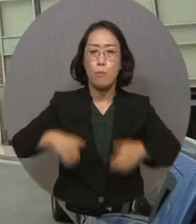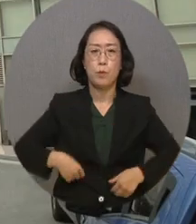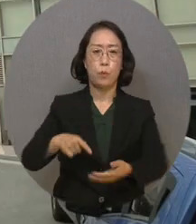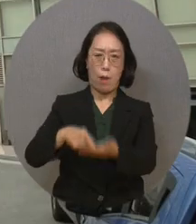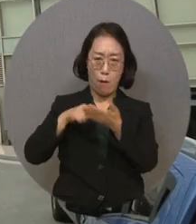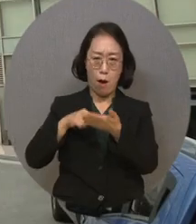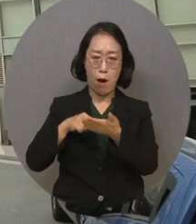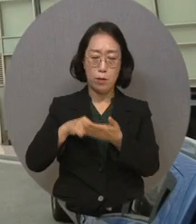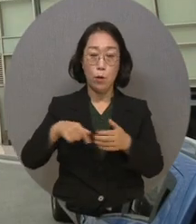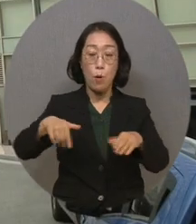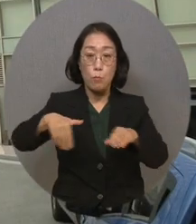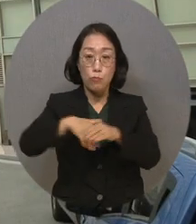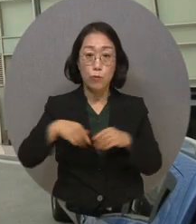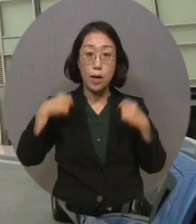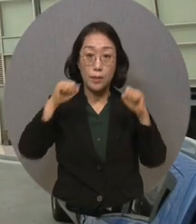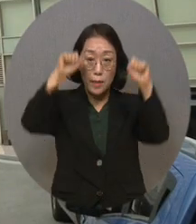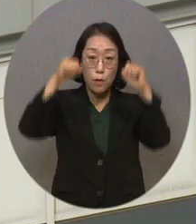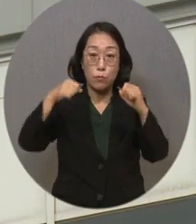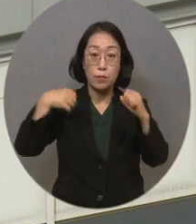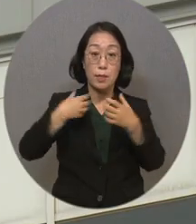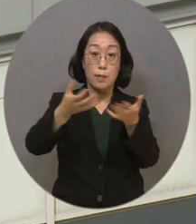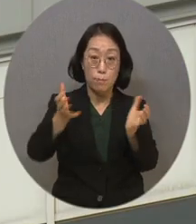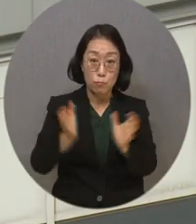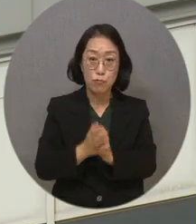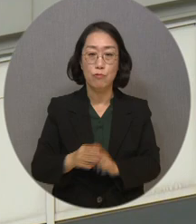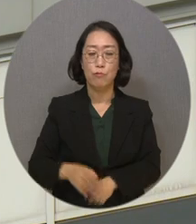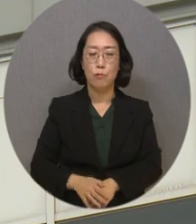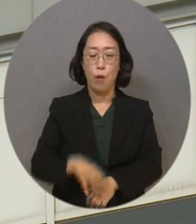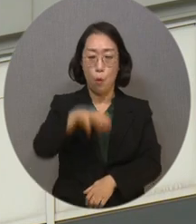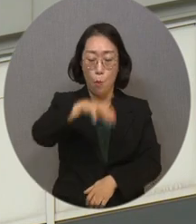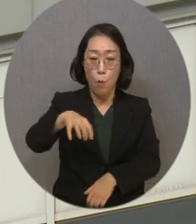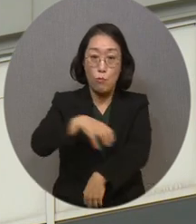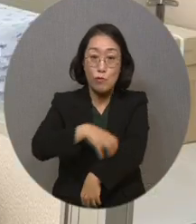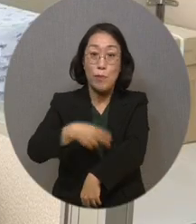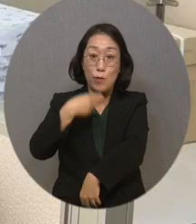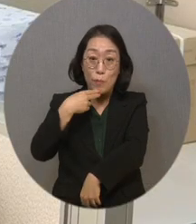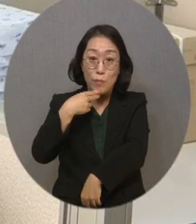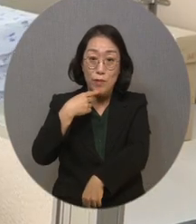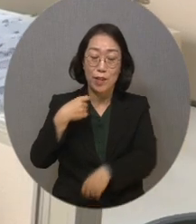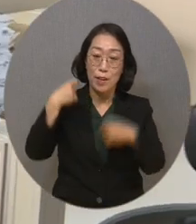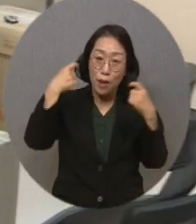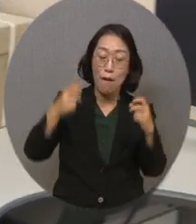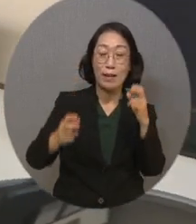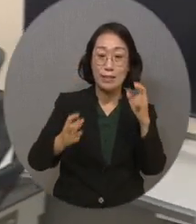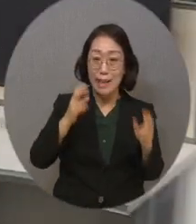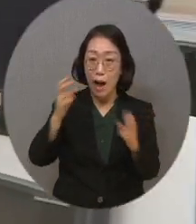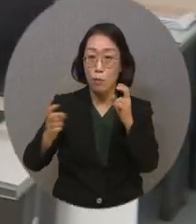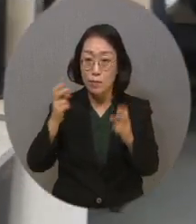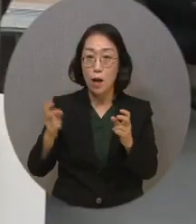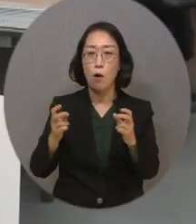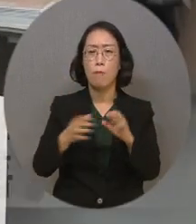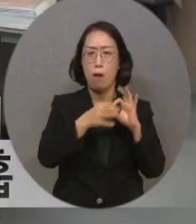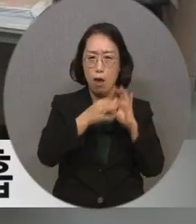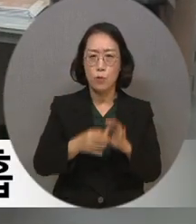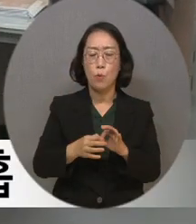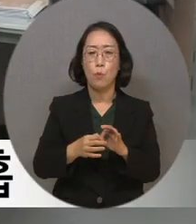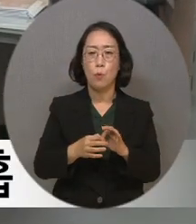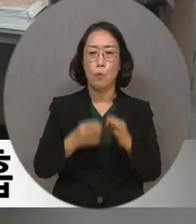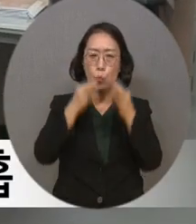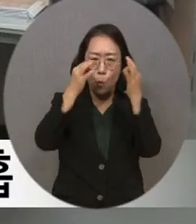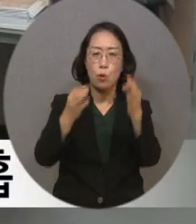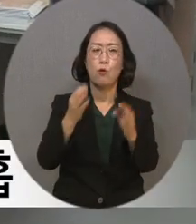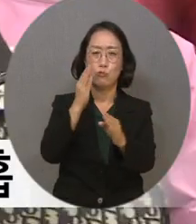위해 문체부와 한국관광공사가 열린 관광지 조성 사업을 펼치는 등 노력을 기울이고 있습니다.